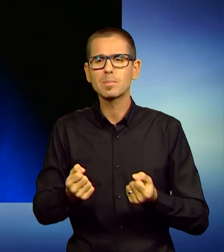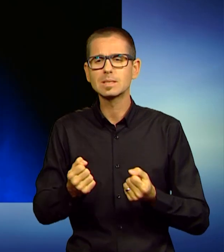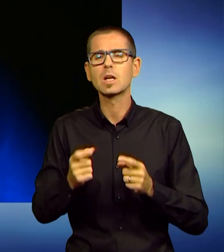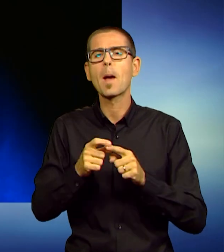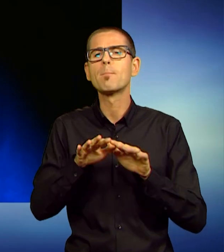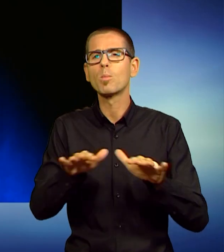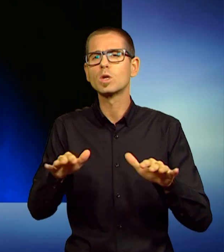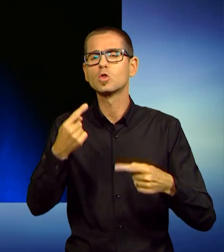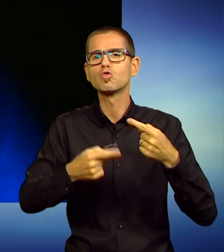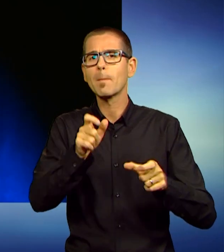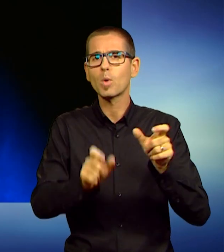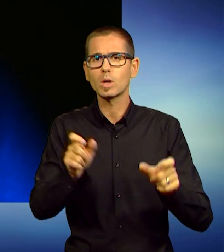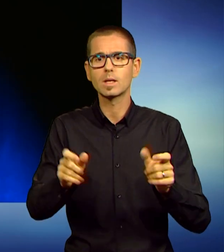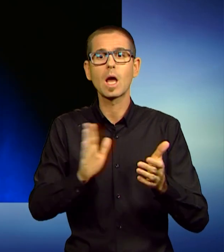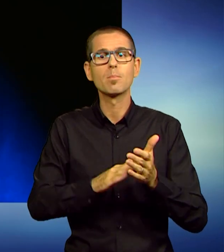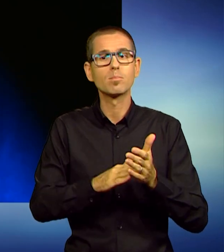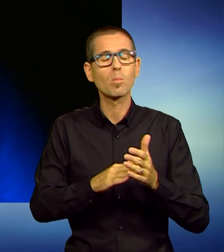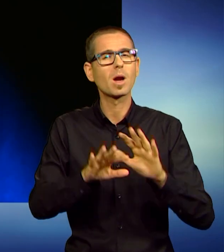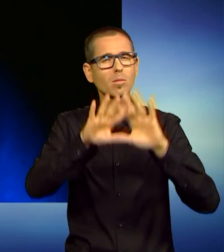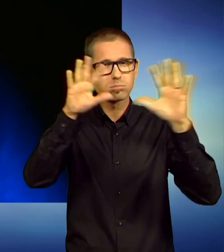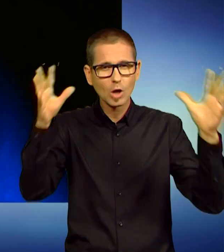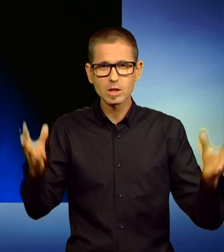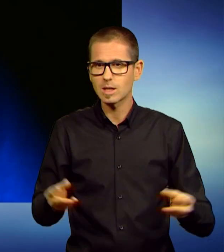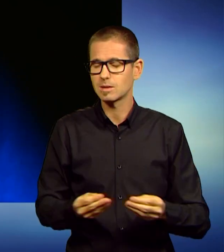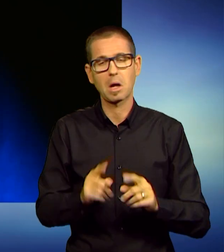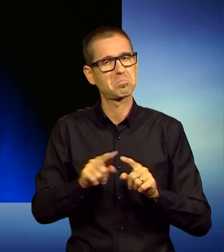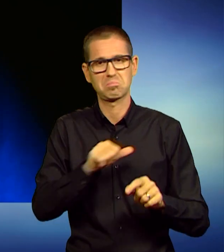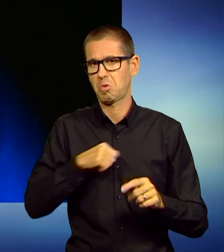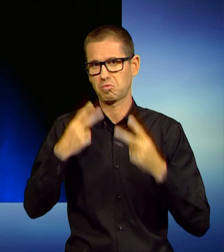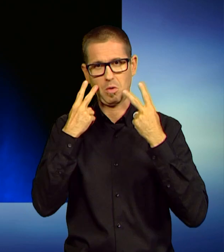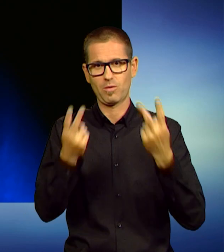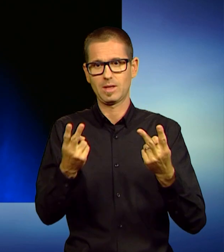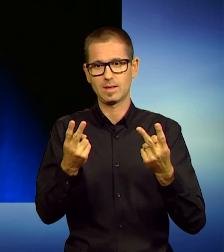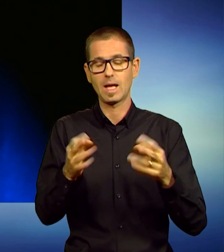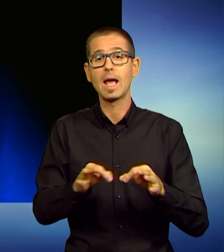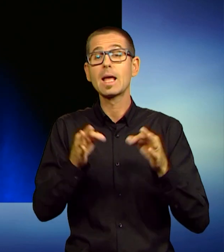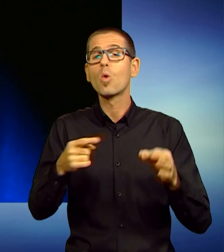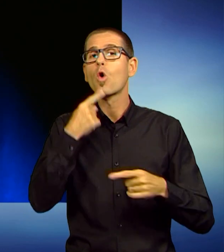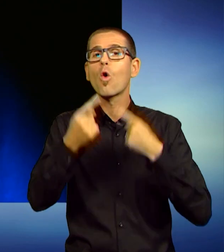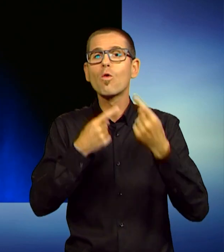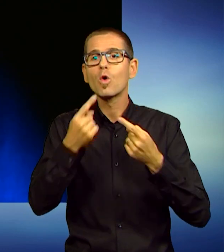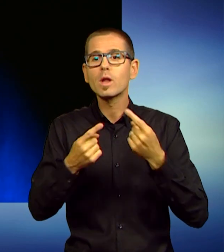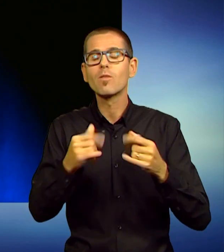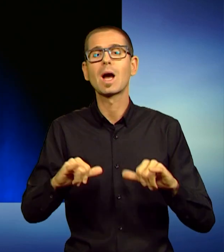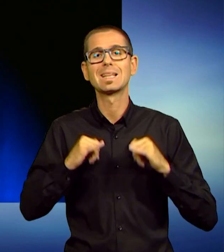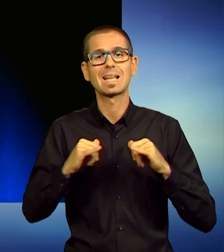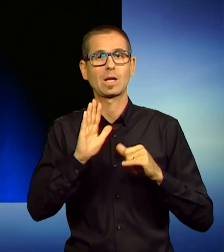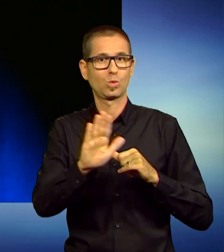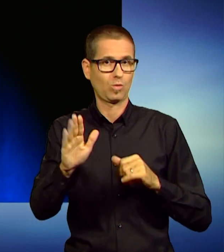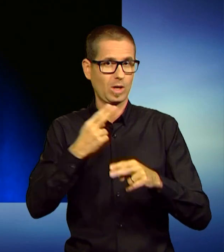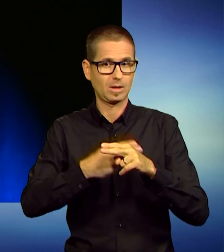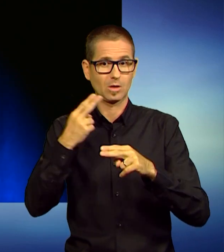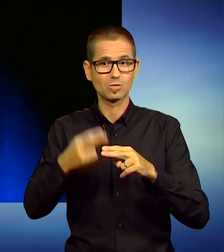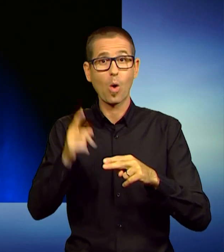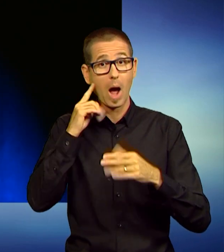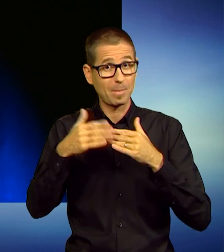populistični politiki pomena širše slike nikakor ne želijo videti. Javno govorijo o interesu svojih držav,